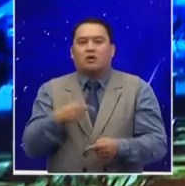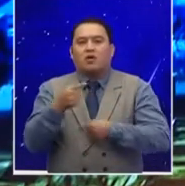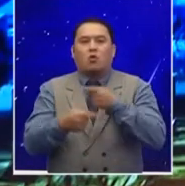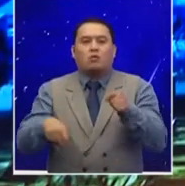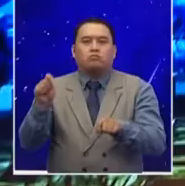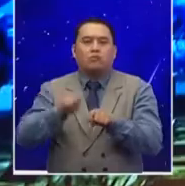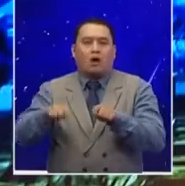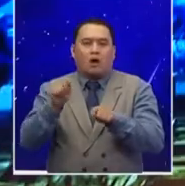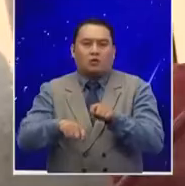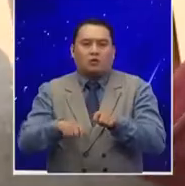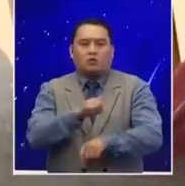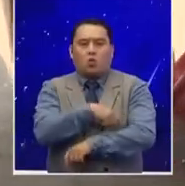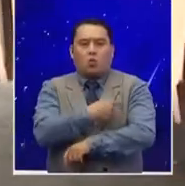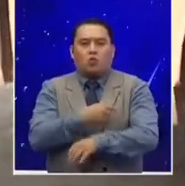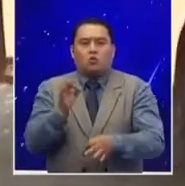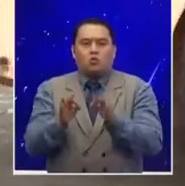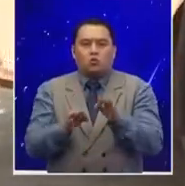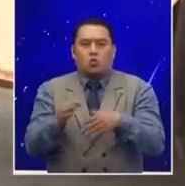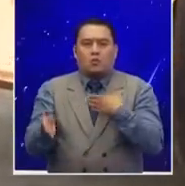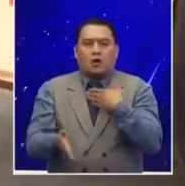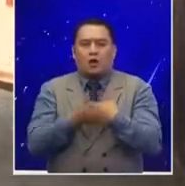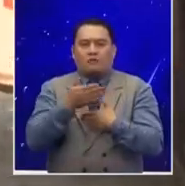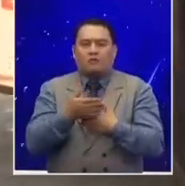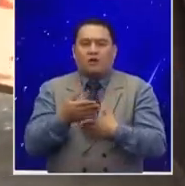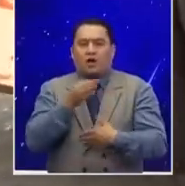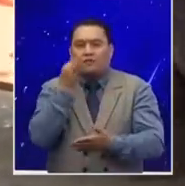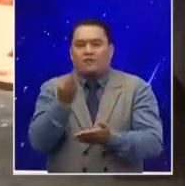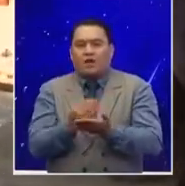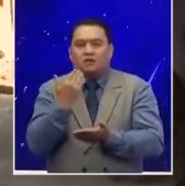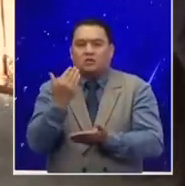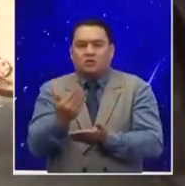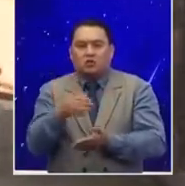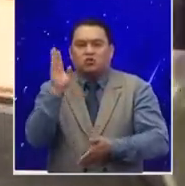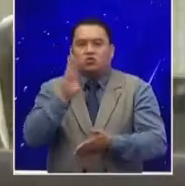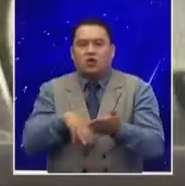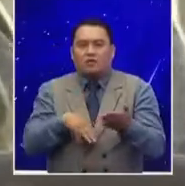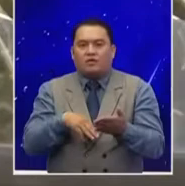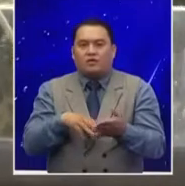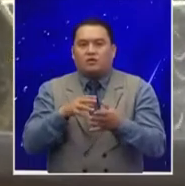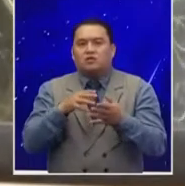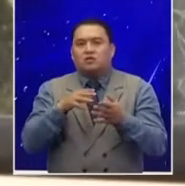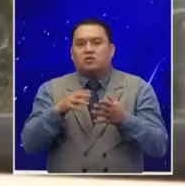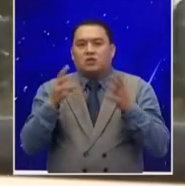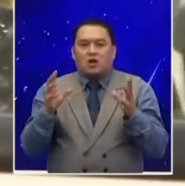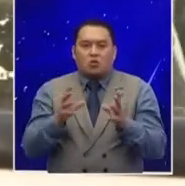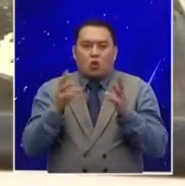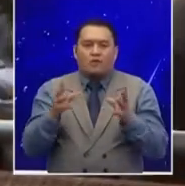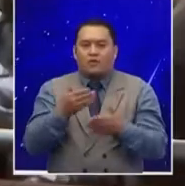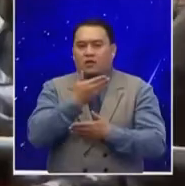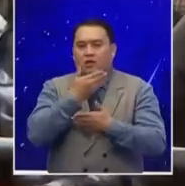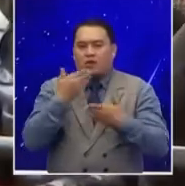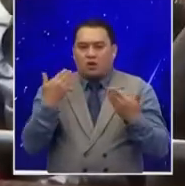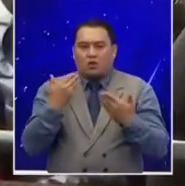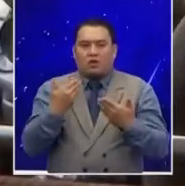рейдов нарушителей санитарных норм привлекают к административной ответственности. Однако ни штрафы, ни забота о здоровье не